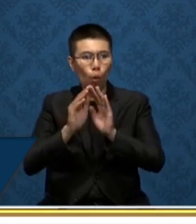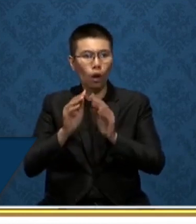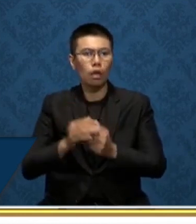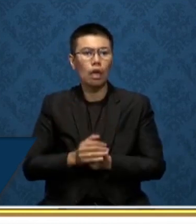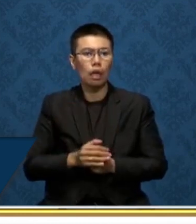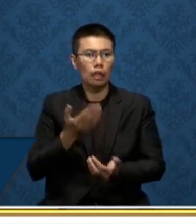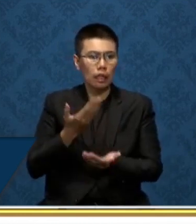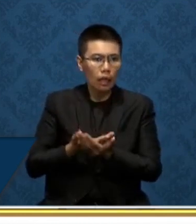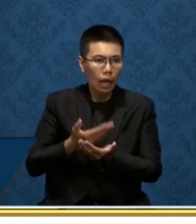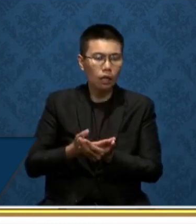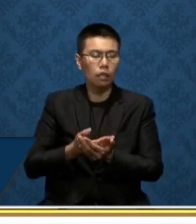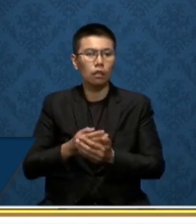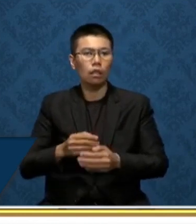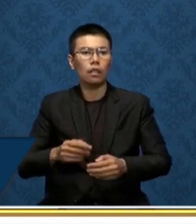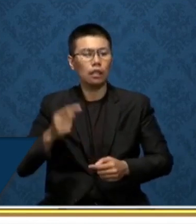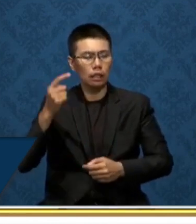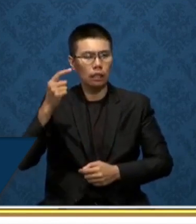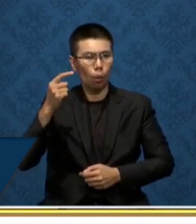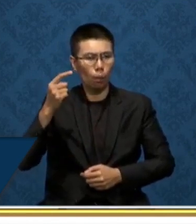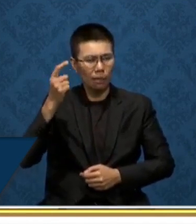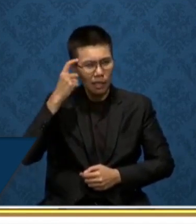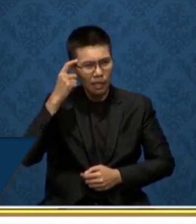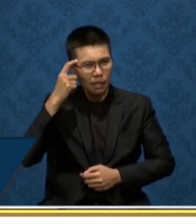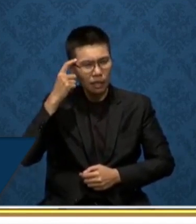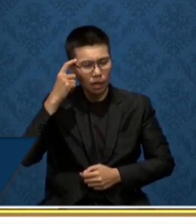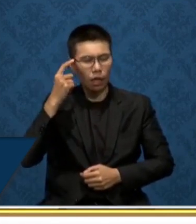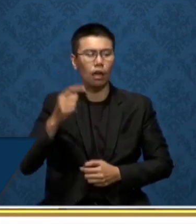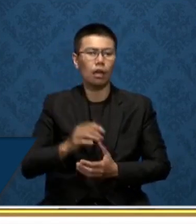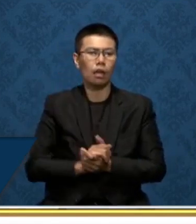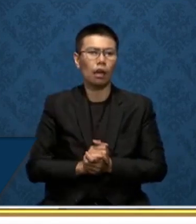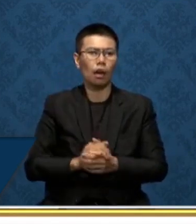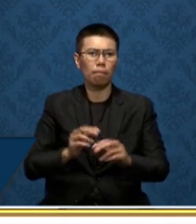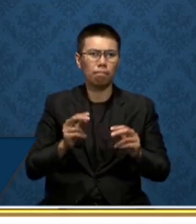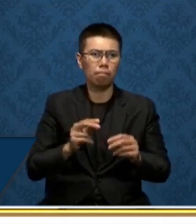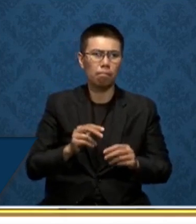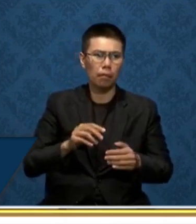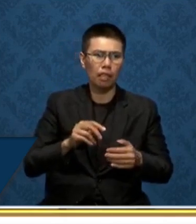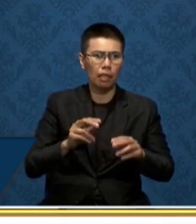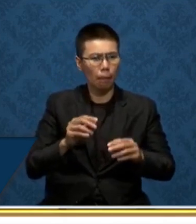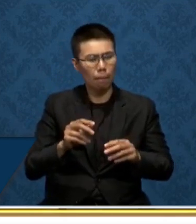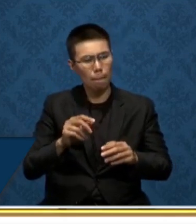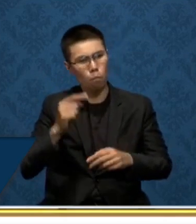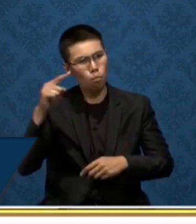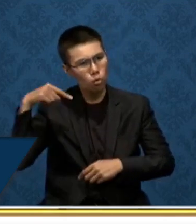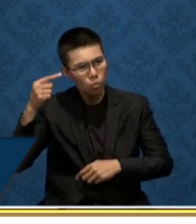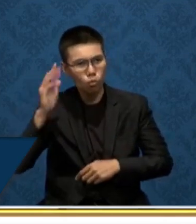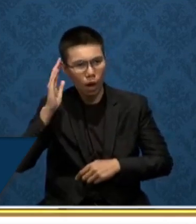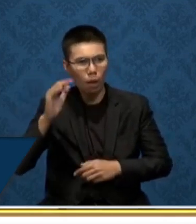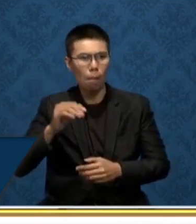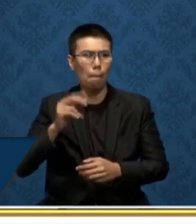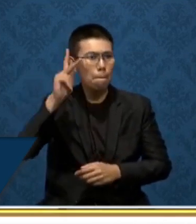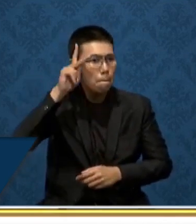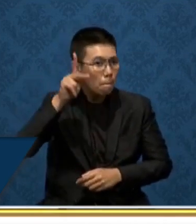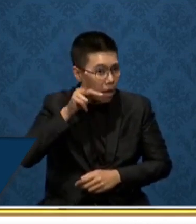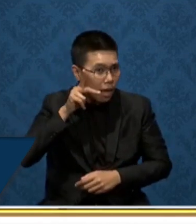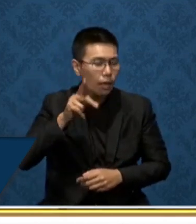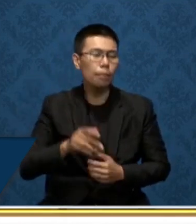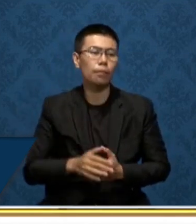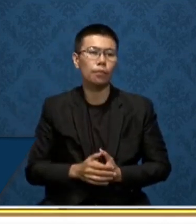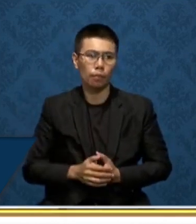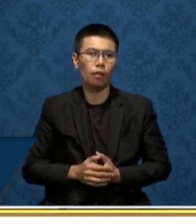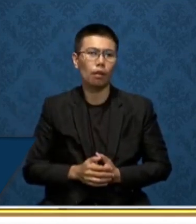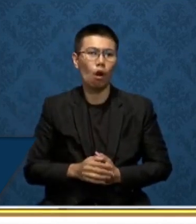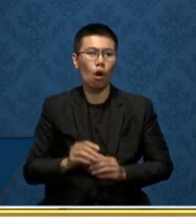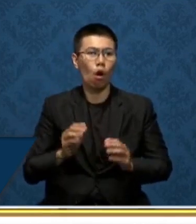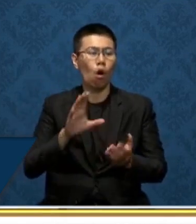านการเงินด้านจิตใจด้านสปิริตชวลนะครับเราสามารถเก็บรวบรวมสถิติได้เพื่อให้ได้ข้อมูลที่ตรงกับความเป็นจริงมากที่สุดนะ